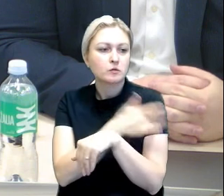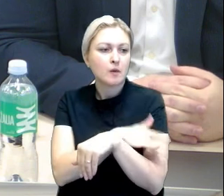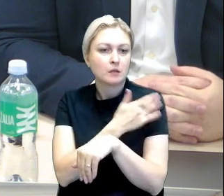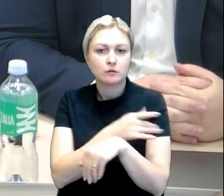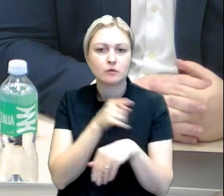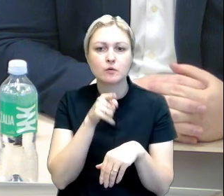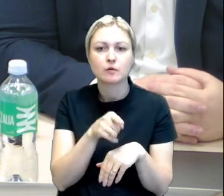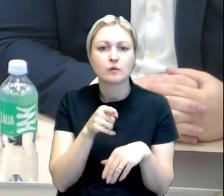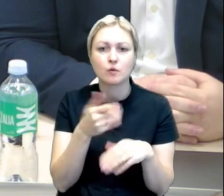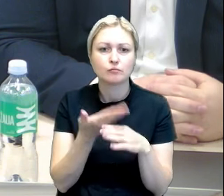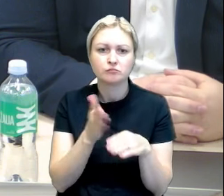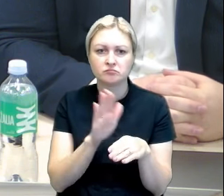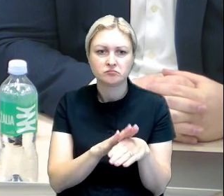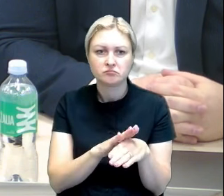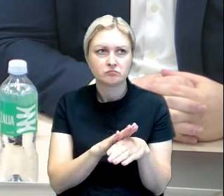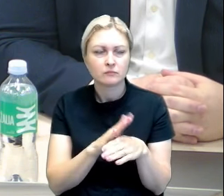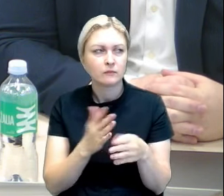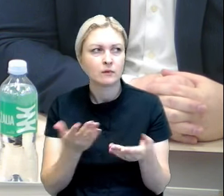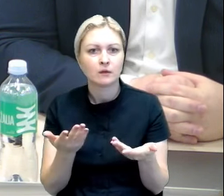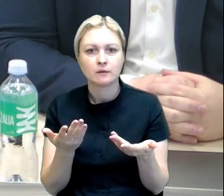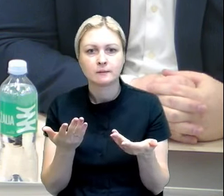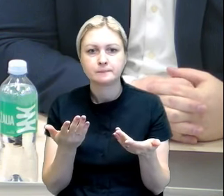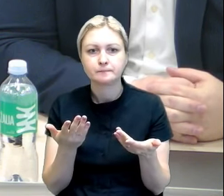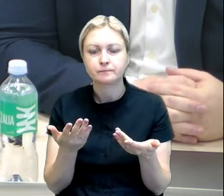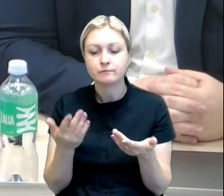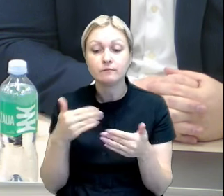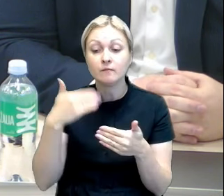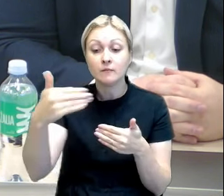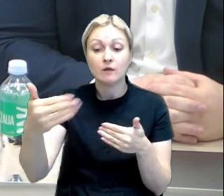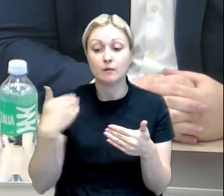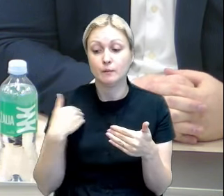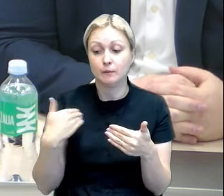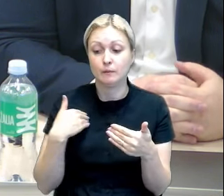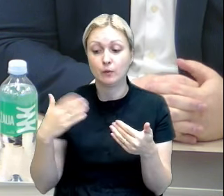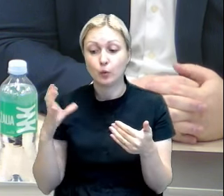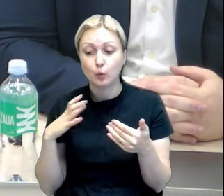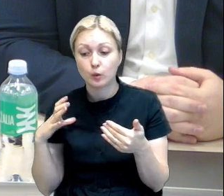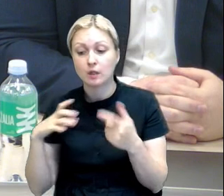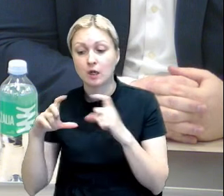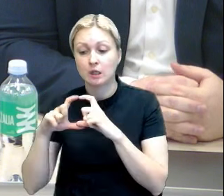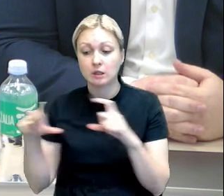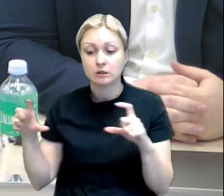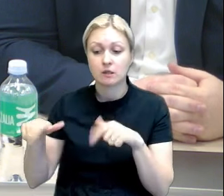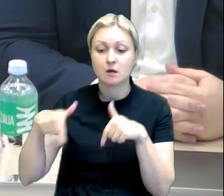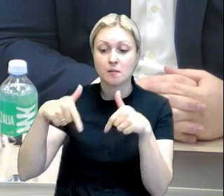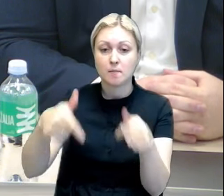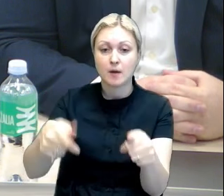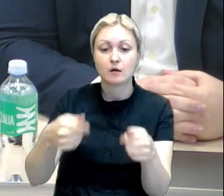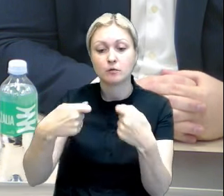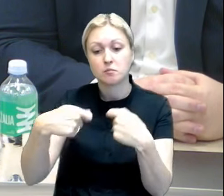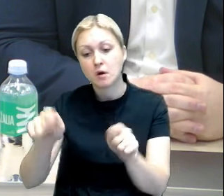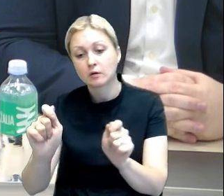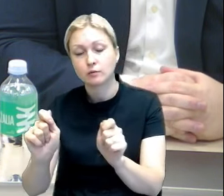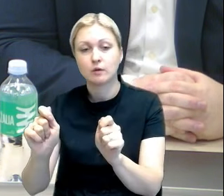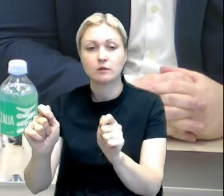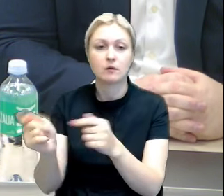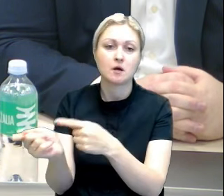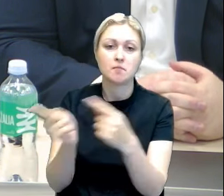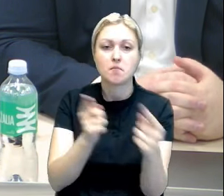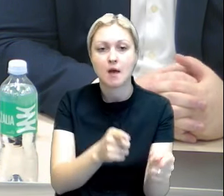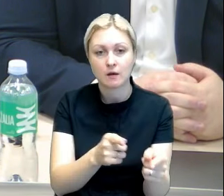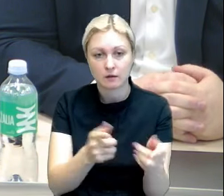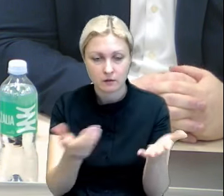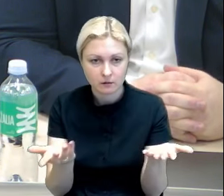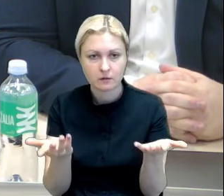daug sudėtingiau vėliau norint šitą įstaigą arba jos turtą arba jos veiklą kažkam perduot parduoti perkelti šiuo atveju yra